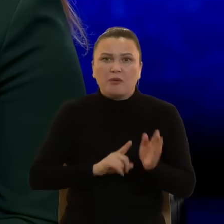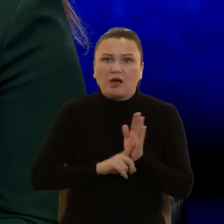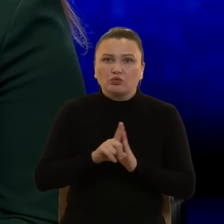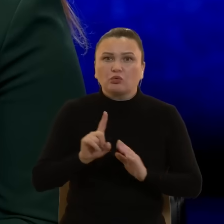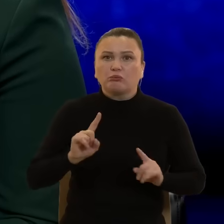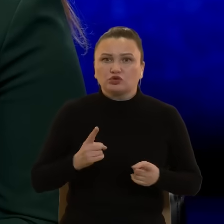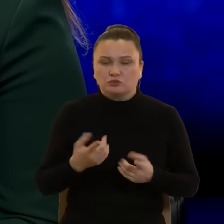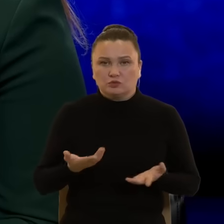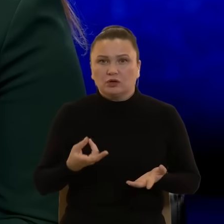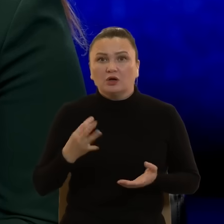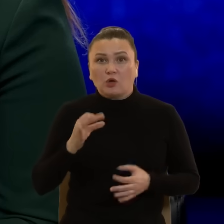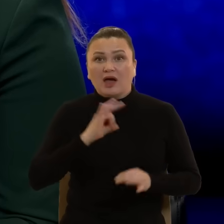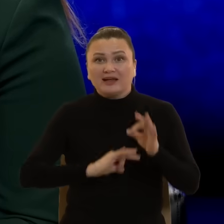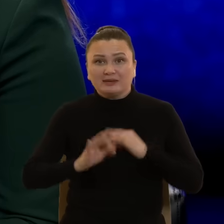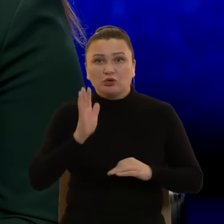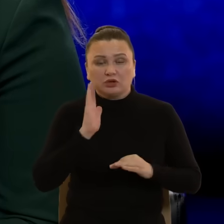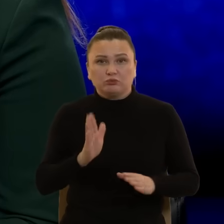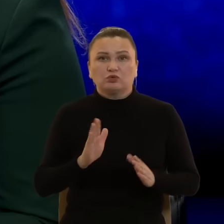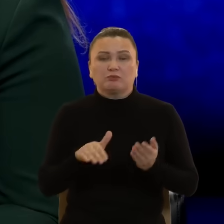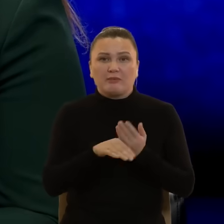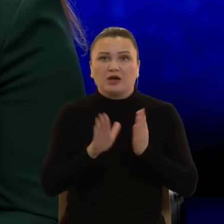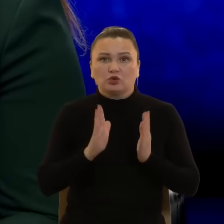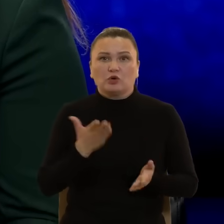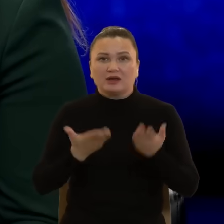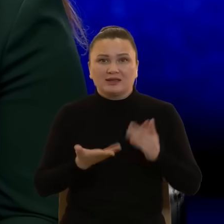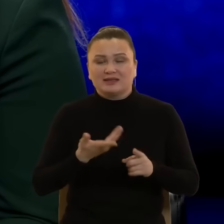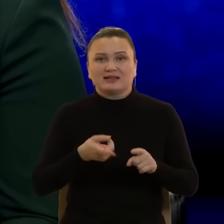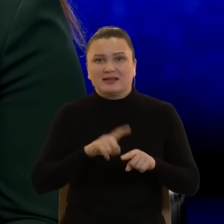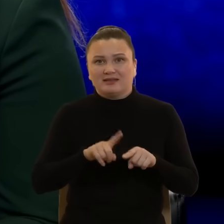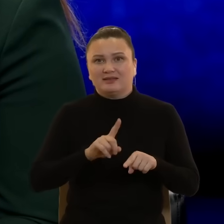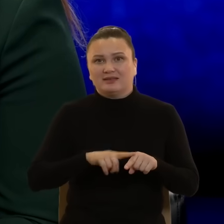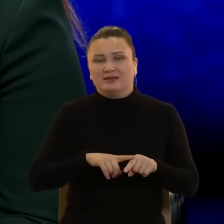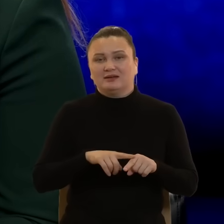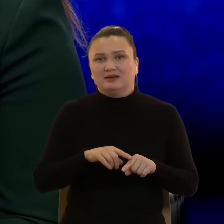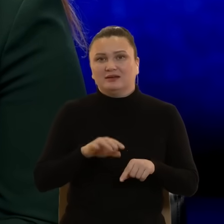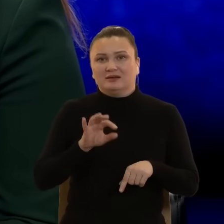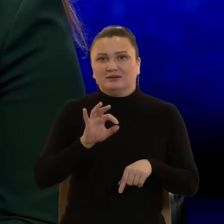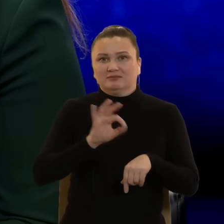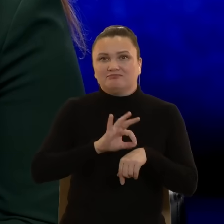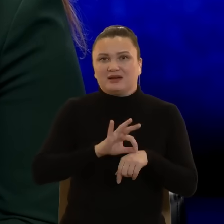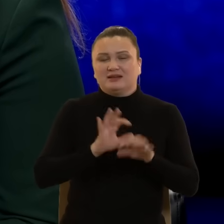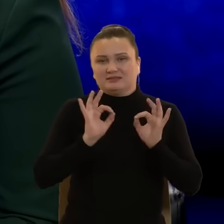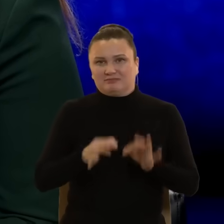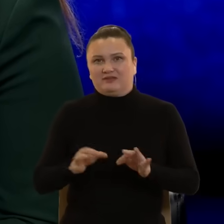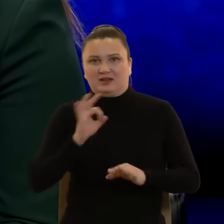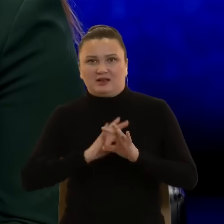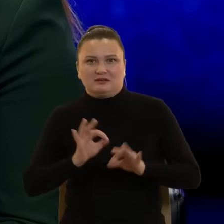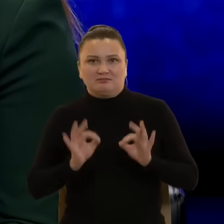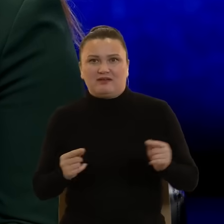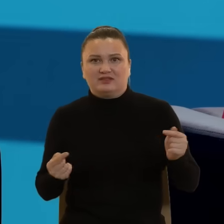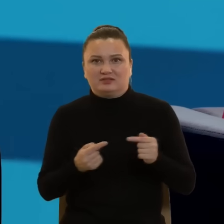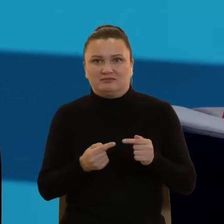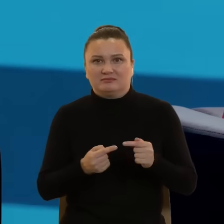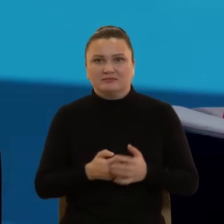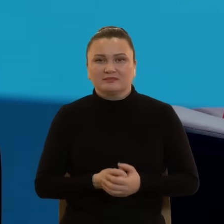Вот. Но антибиотики будут работать только в том случае, если эти симптомы связаны с инфицированием конкретным бактериальным возбудителем. К нам